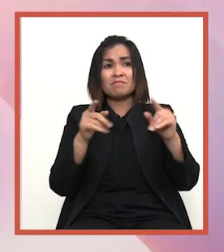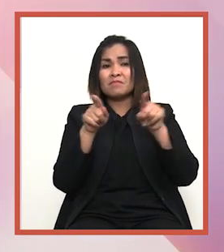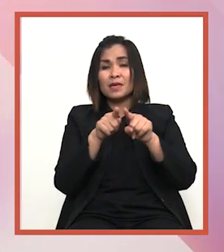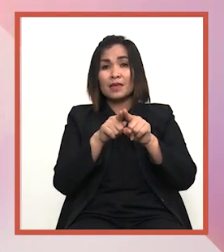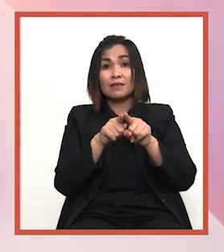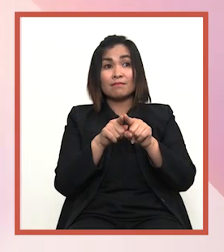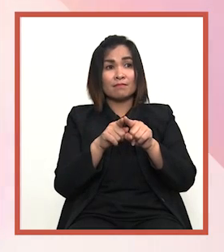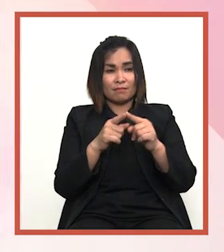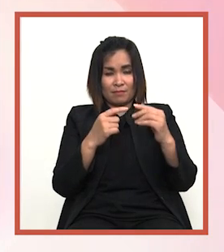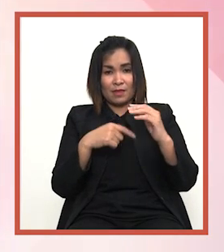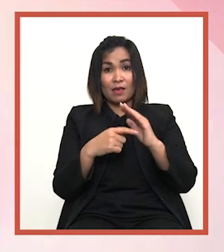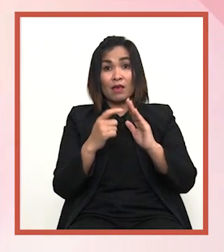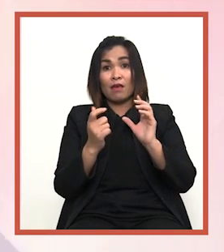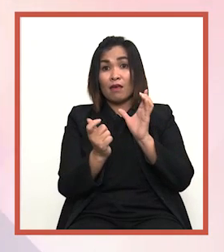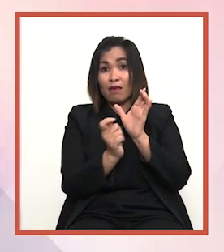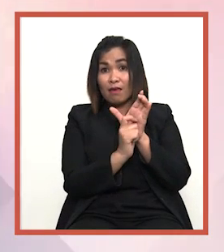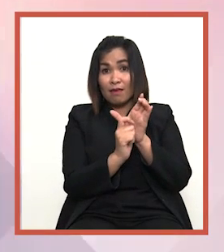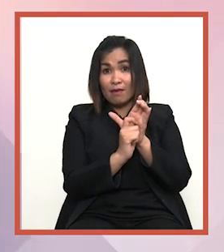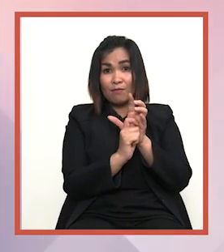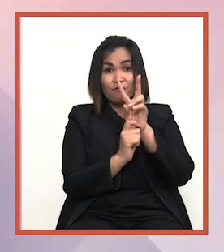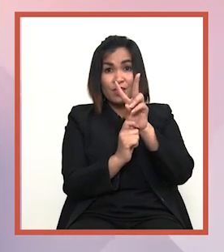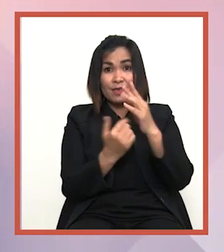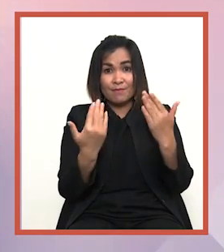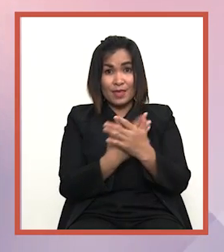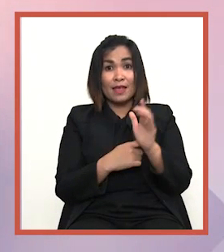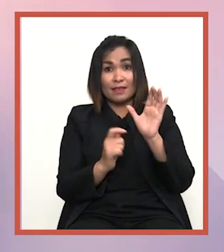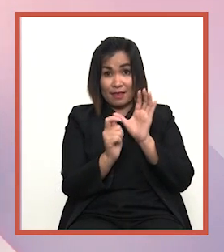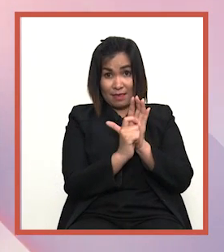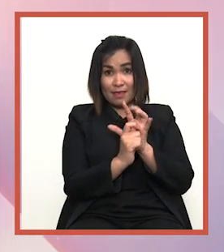เพียงแต่เปลี่ยนตัว V เป็นตัว A นะครับ